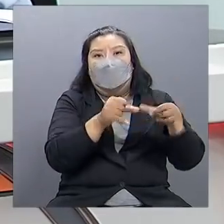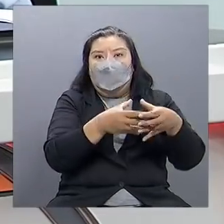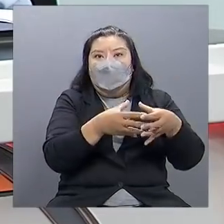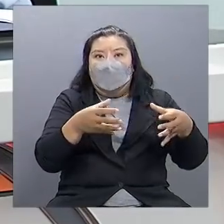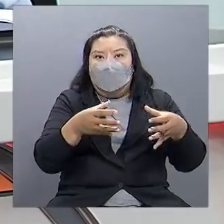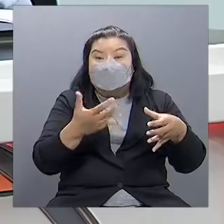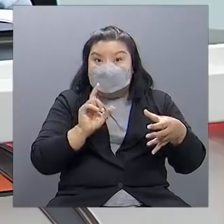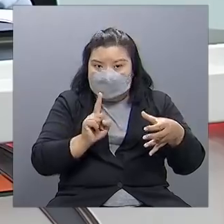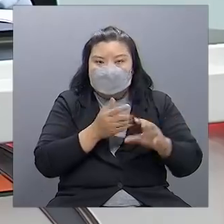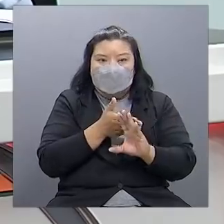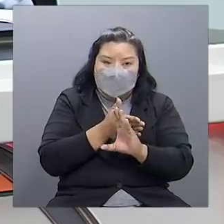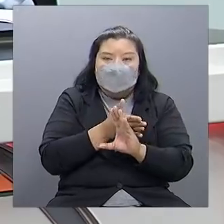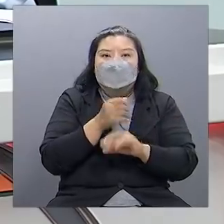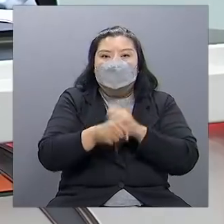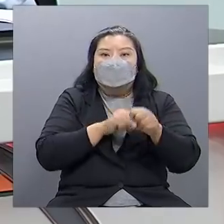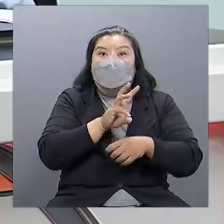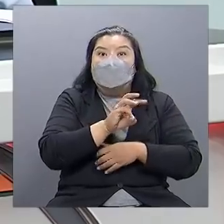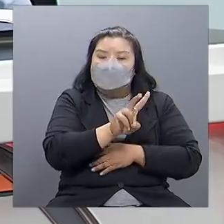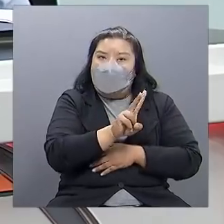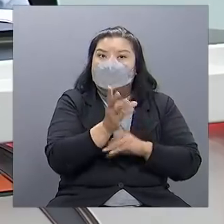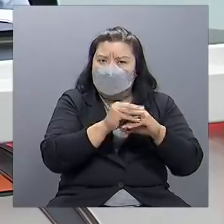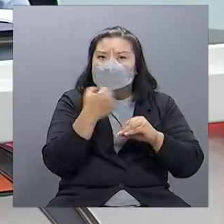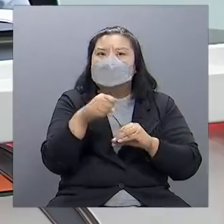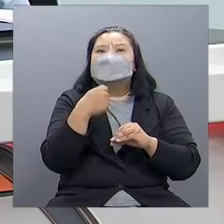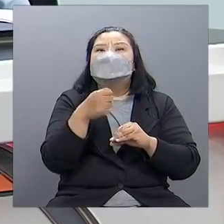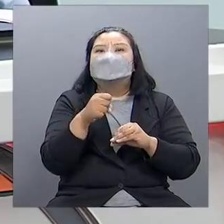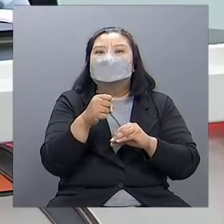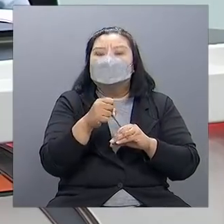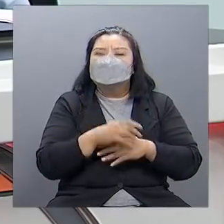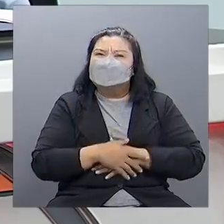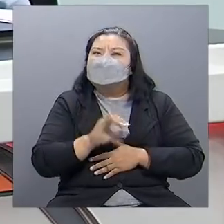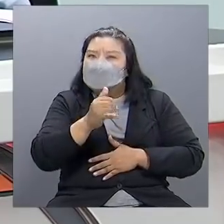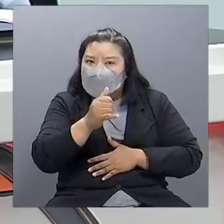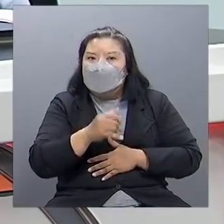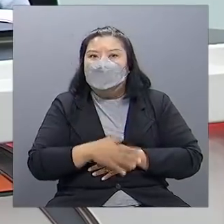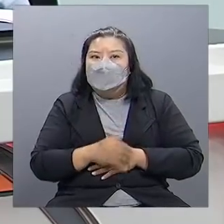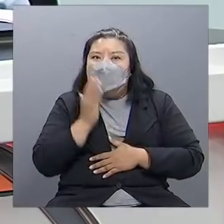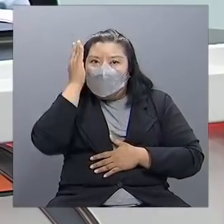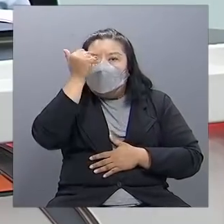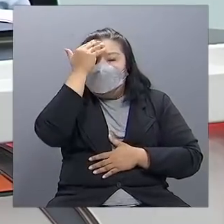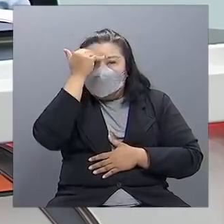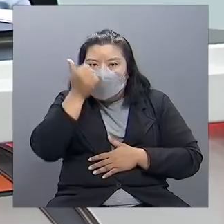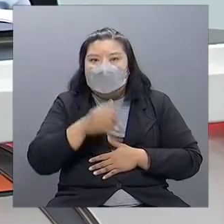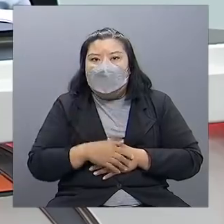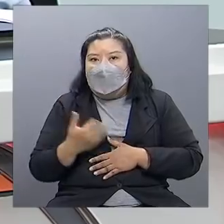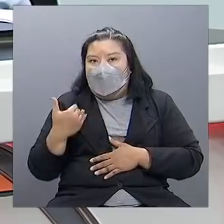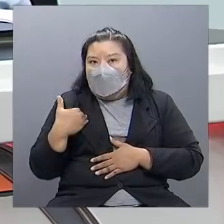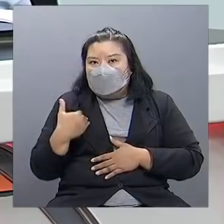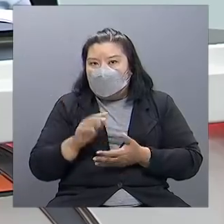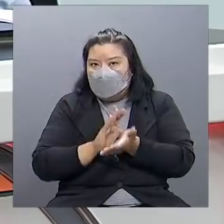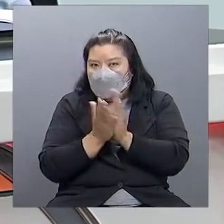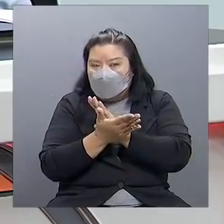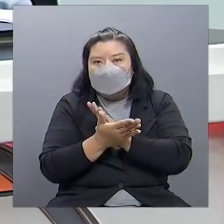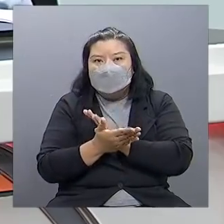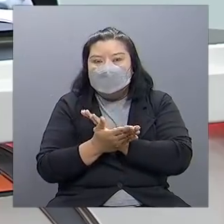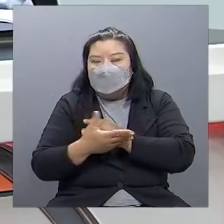2562มากกว่า 10คนค่ะมีอาจจะเป็นเงื่อนไขสำคัญที่นำไปสู่การเปลี่ยนขั้วอำนาจในทางการเมืองนะคะแต่ว่าถ้า